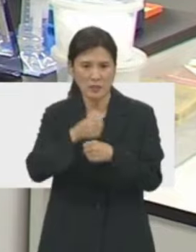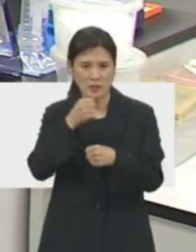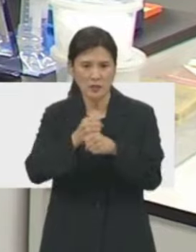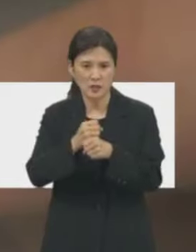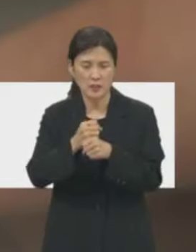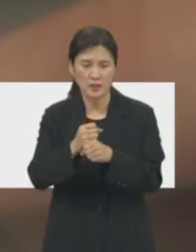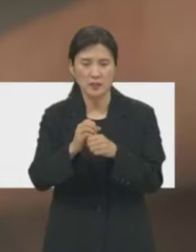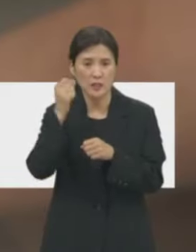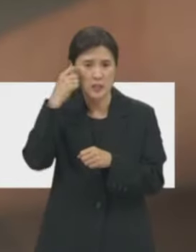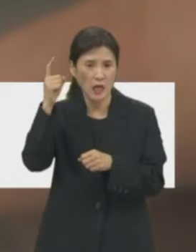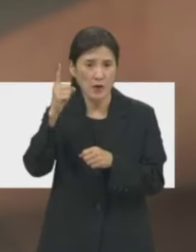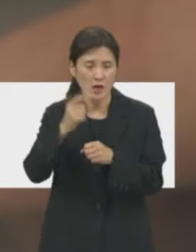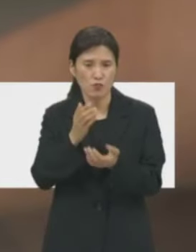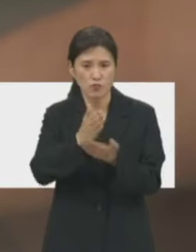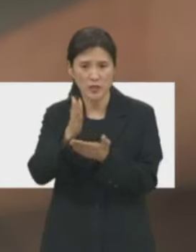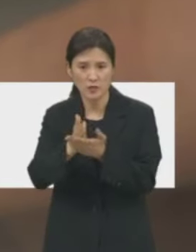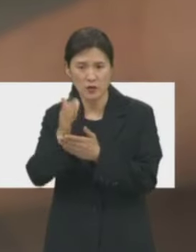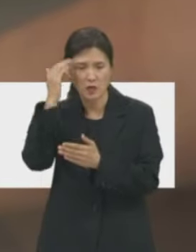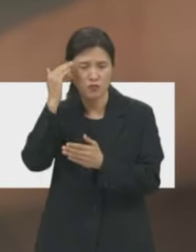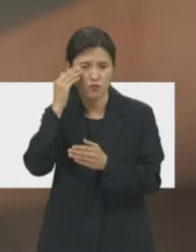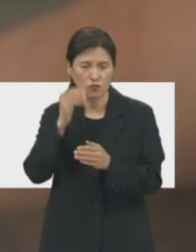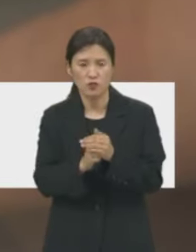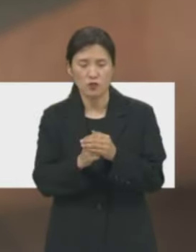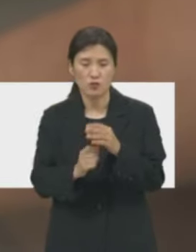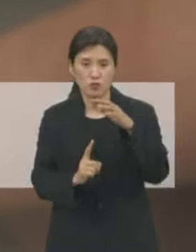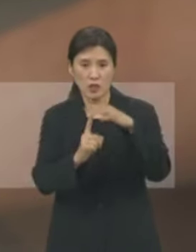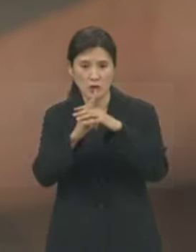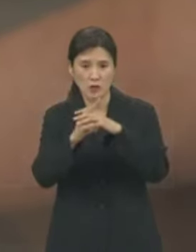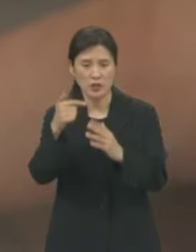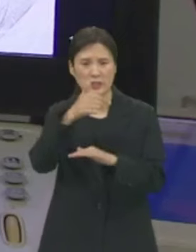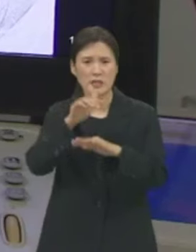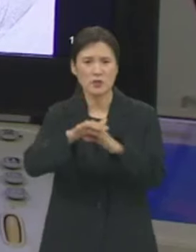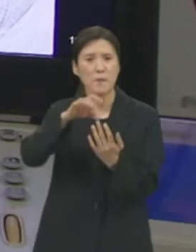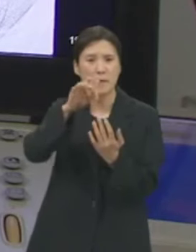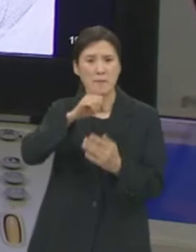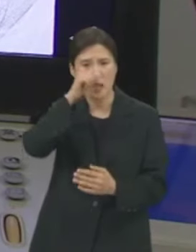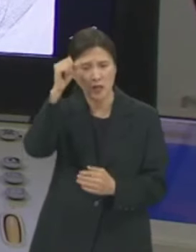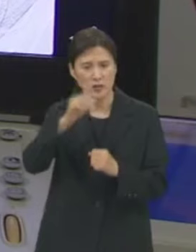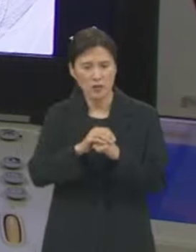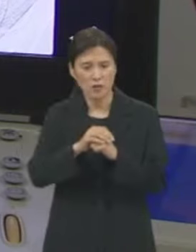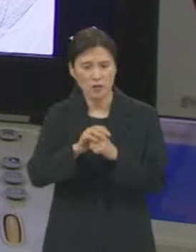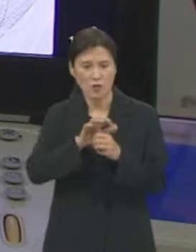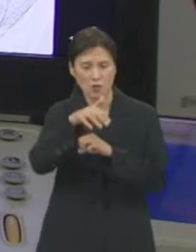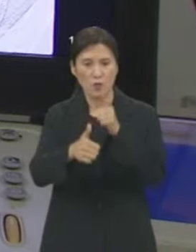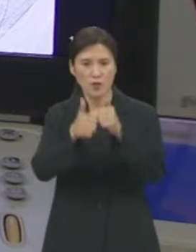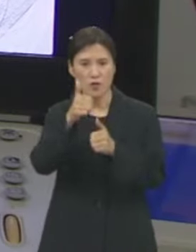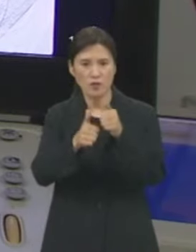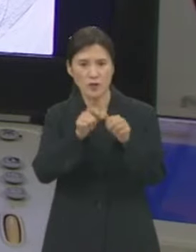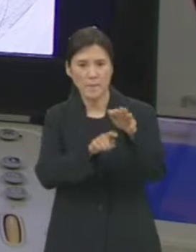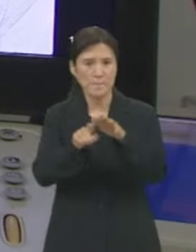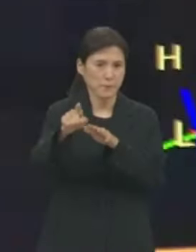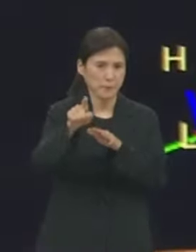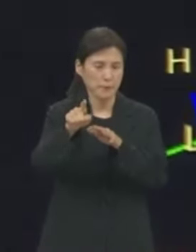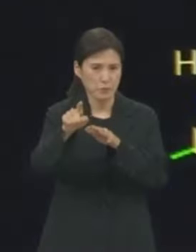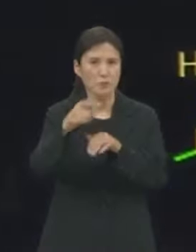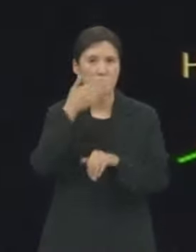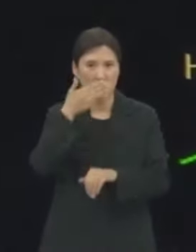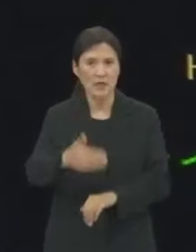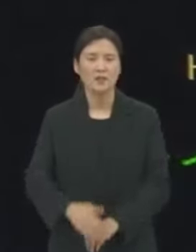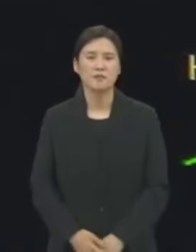신약 개발 분야에서도 국내 최고의 경쟁력을 가진 대전시가 선정되 글로벌 경쟁력을 확보할 수 있다는 당위성이